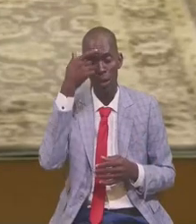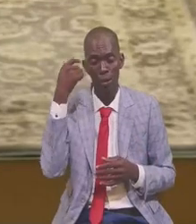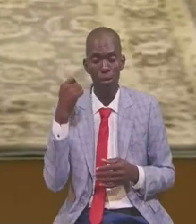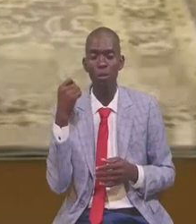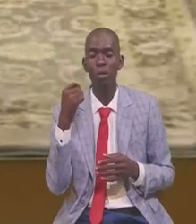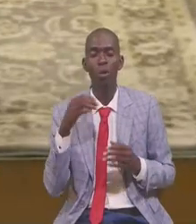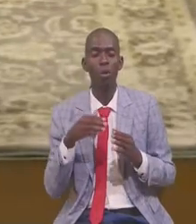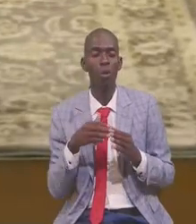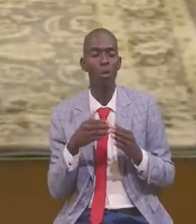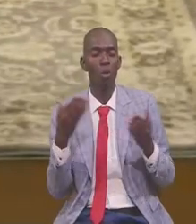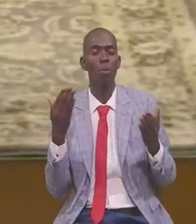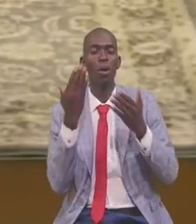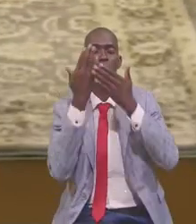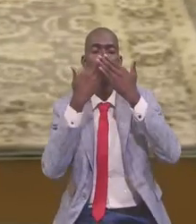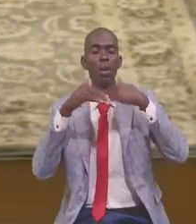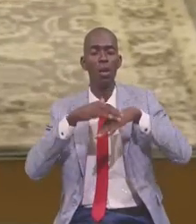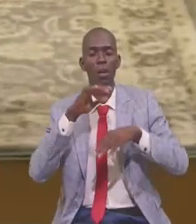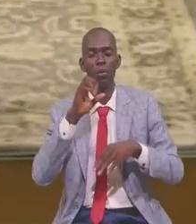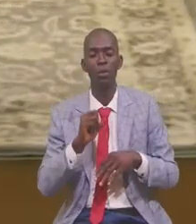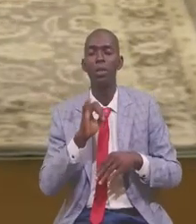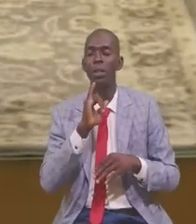Parce que les cieux ouverts